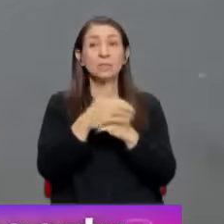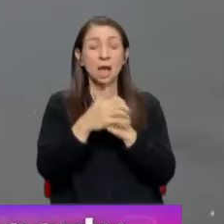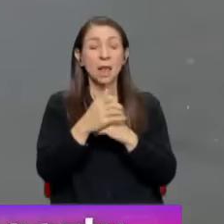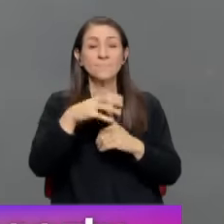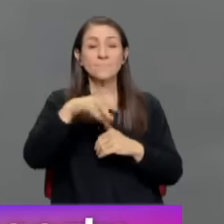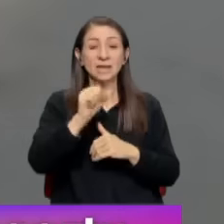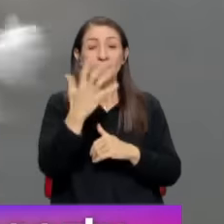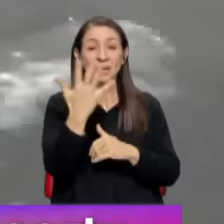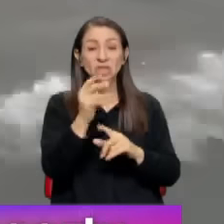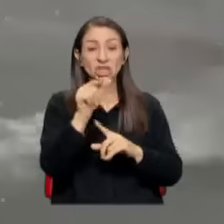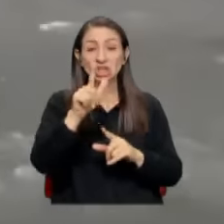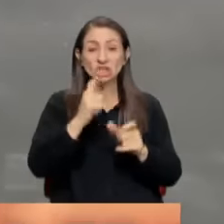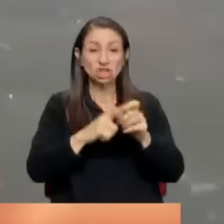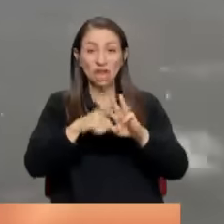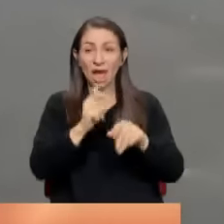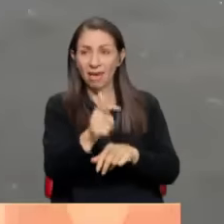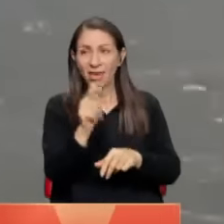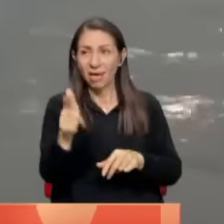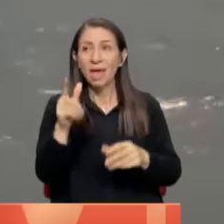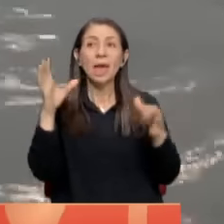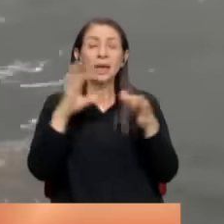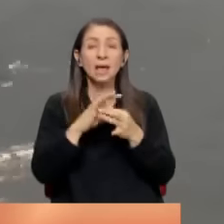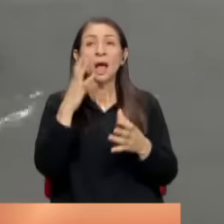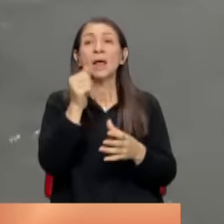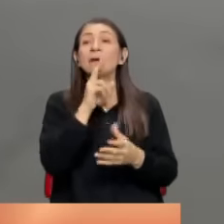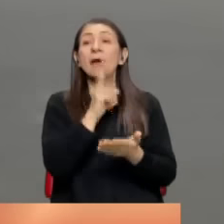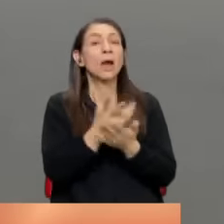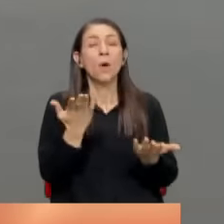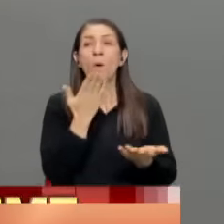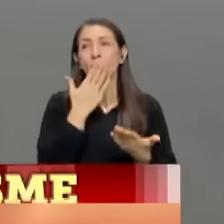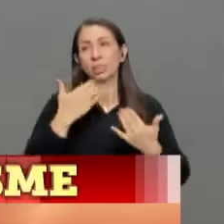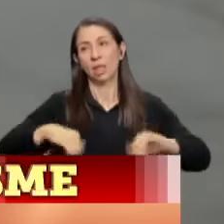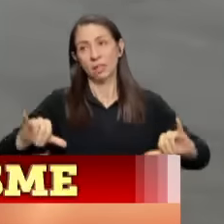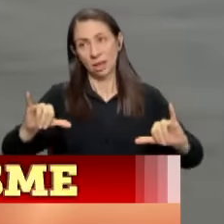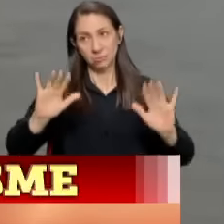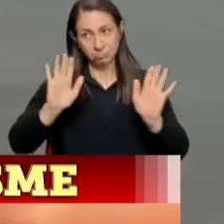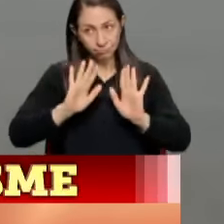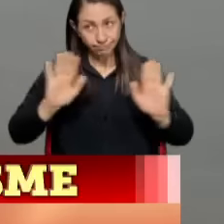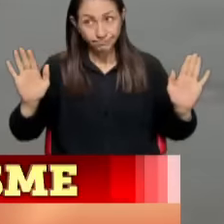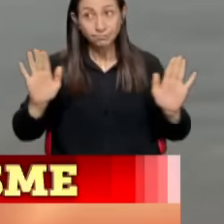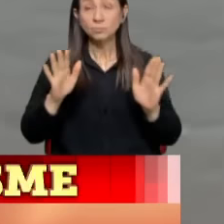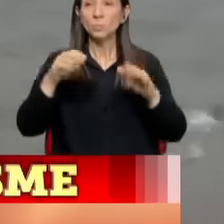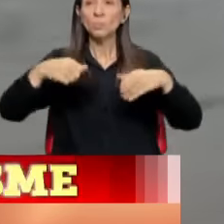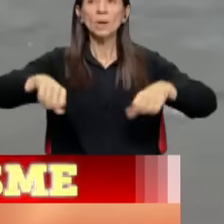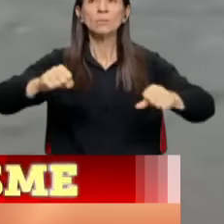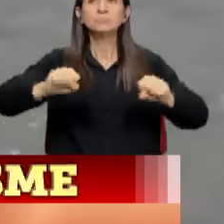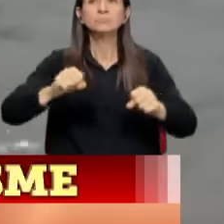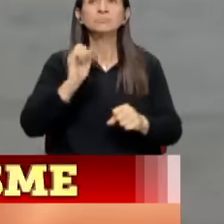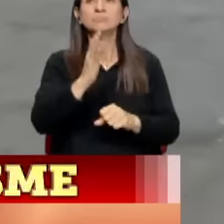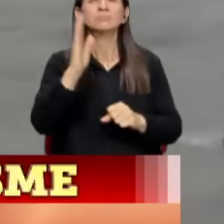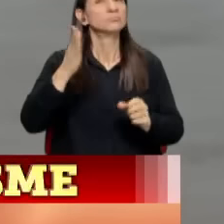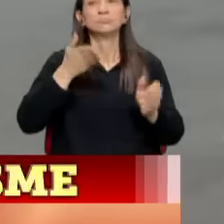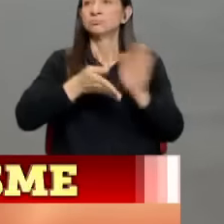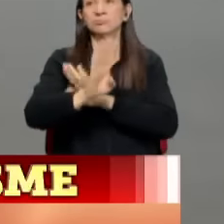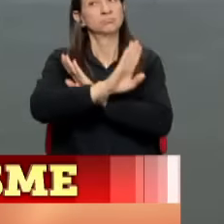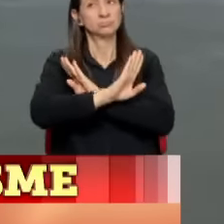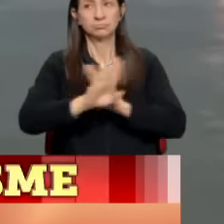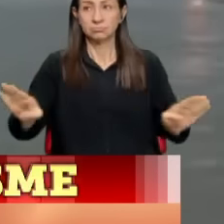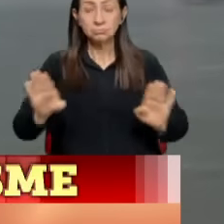Antalya'da merkezde 5 ilçeyle ilgili alınan kararlardan bir tanesi okulların tatil edilmesi. Motokuryelerin sokağa